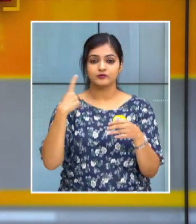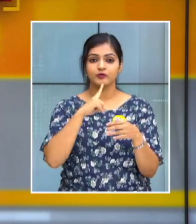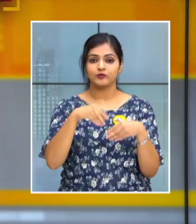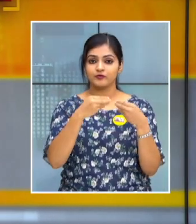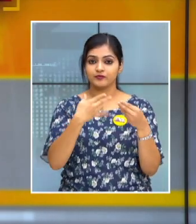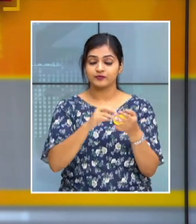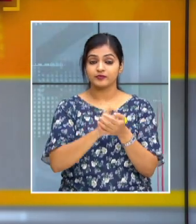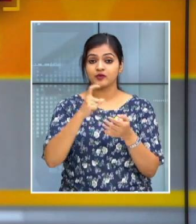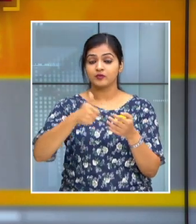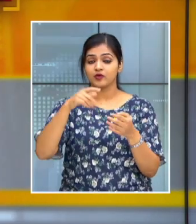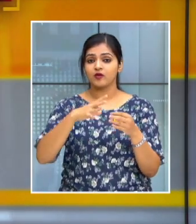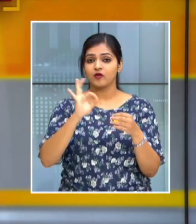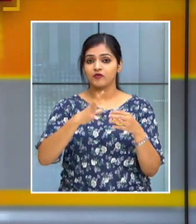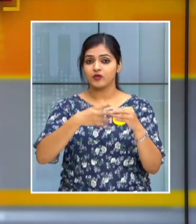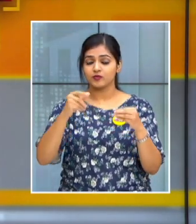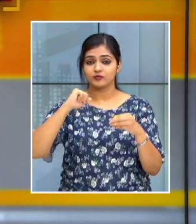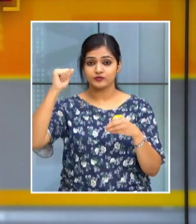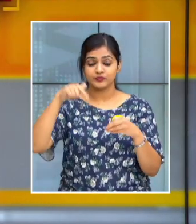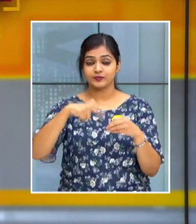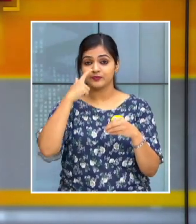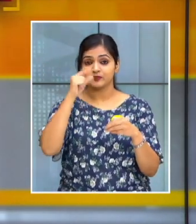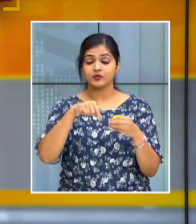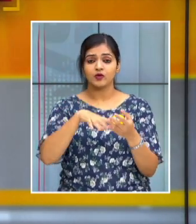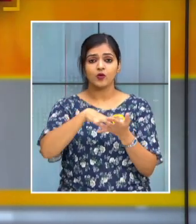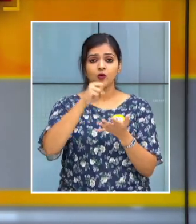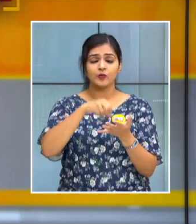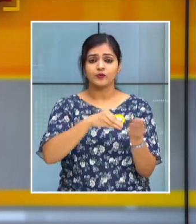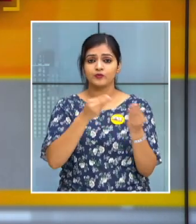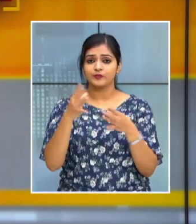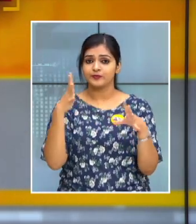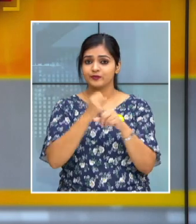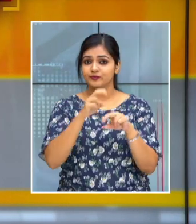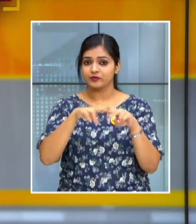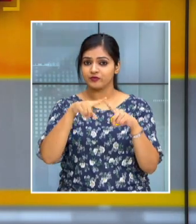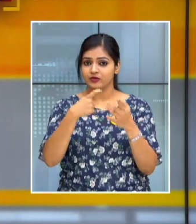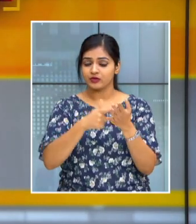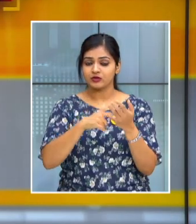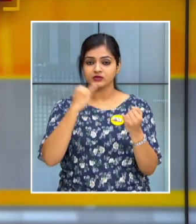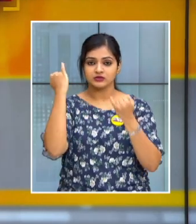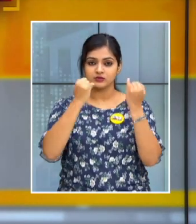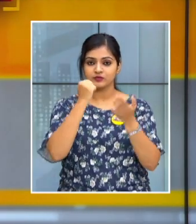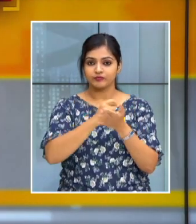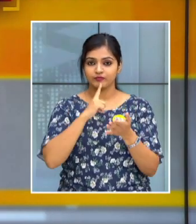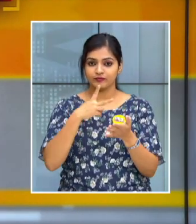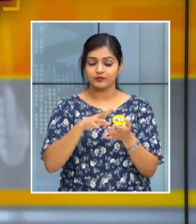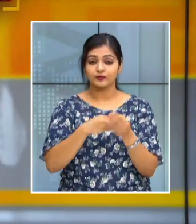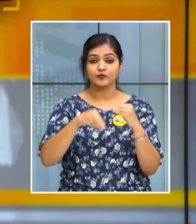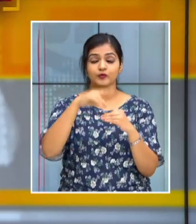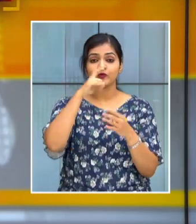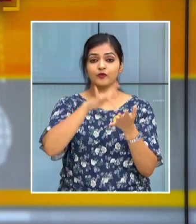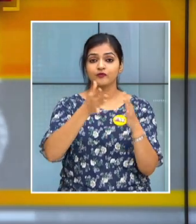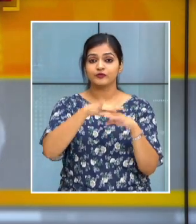കമ്മീഷണർ ഓഫീസിന് മുന്നിലെ സമരവും അതിജീവിതയ്ക്ക് അന്വേഷണ റിപ്പോർട്ടിന്റെ പകർപ്പ് കൈമാറാത്തതും അന്വേഷിക്കാനാണ് നിർദ്ദേശം. രാഹുൽ സുരേഷ് ഉണ്ട് കോഴിക്കോട്ട്